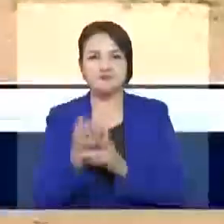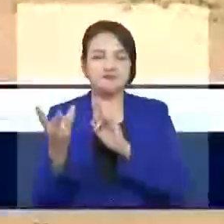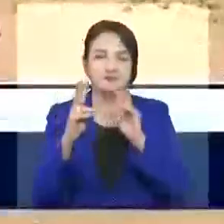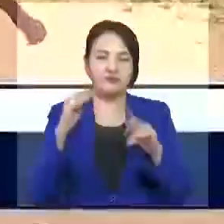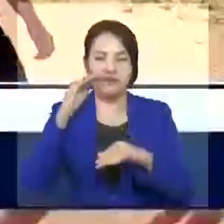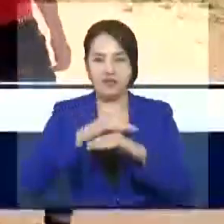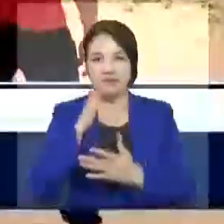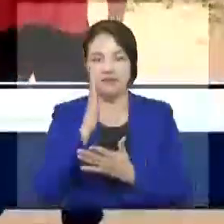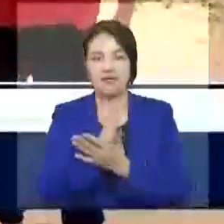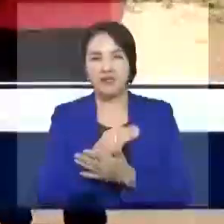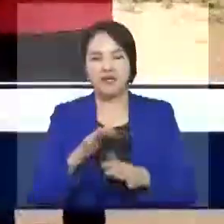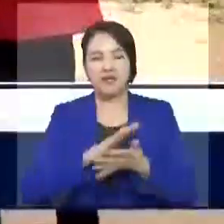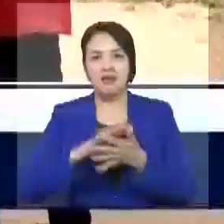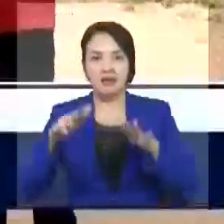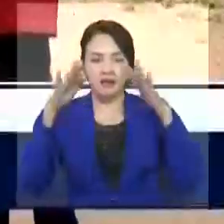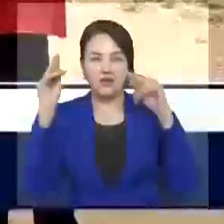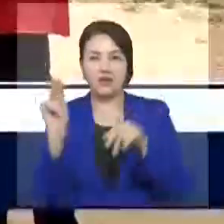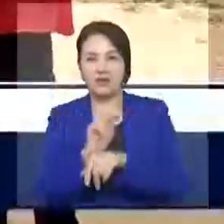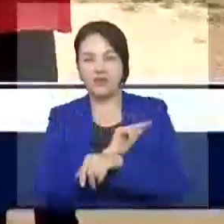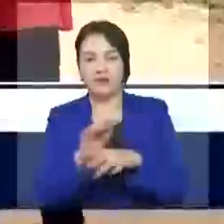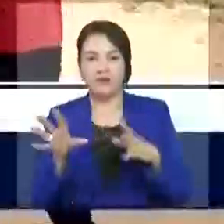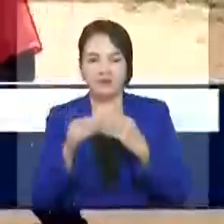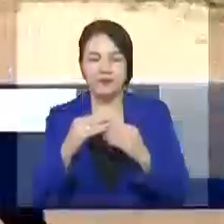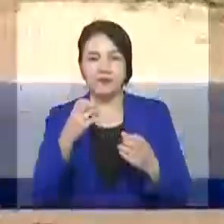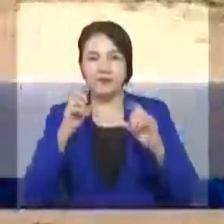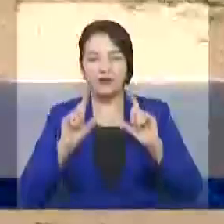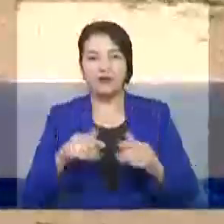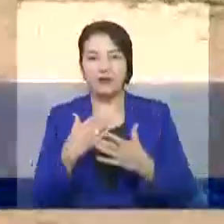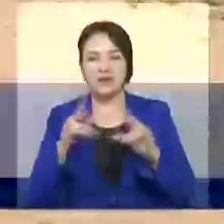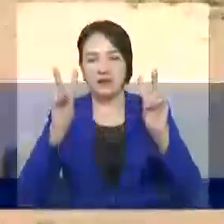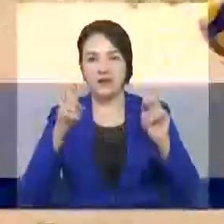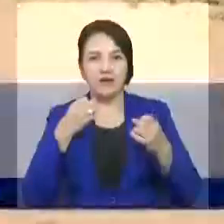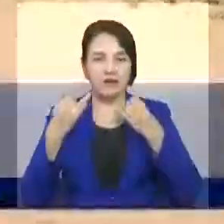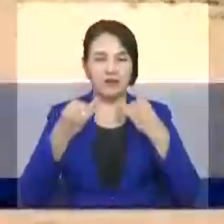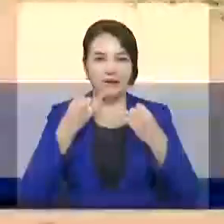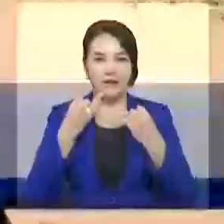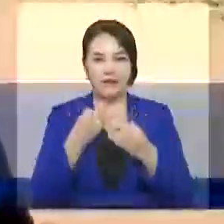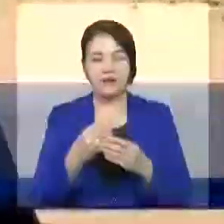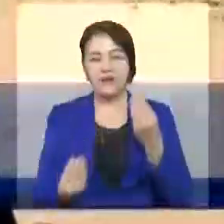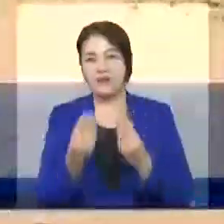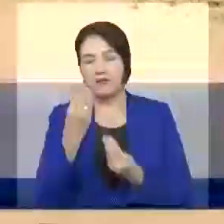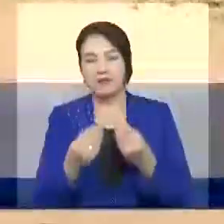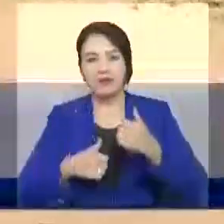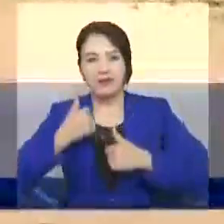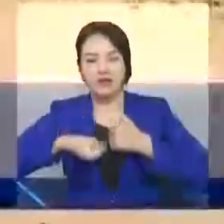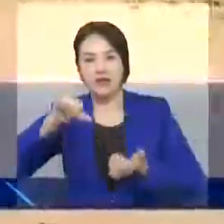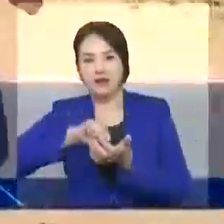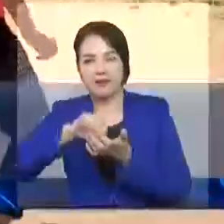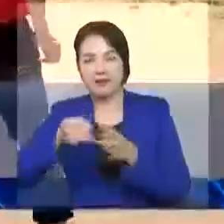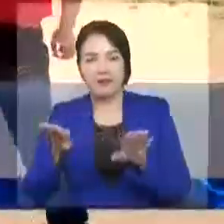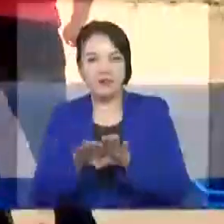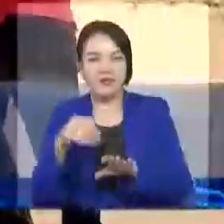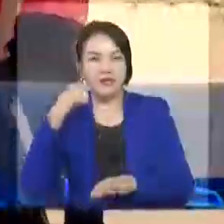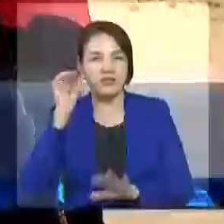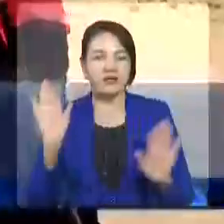болады. Кешке ашық аспан астында тәрбиешілерімізбен отырып, түрлі тақырыпта әңгімелесеміз, ойнаймыз, жарыстарға да қатысамыз.